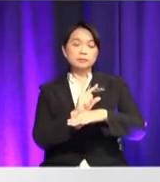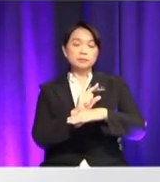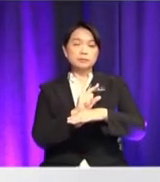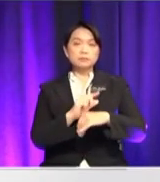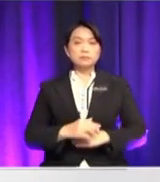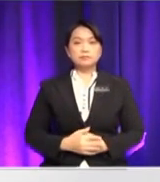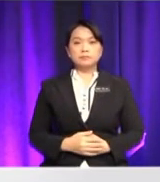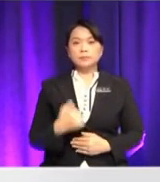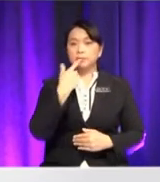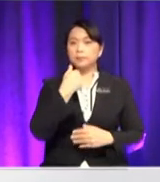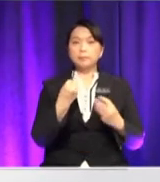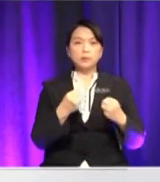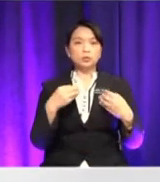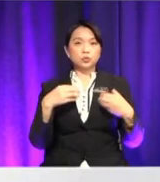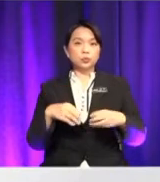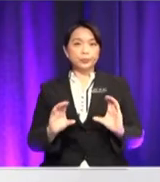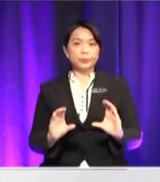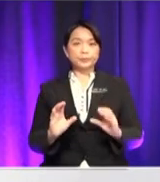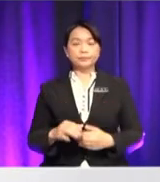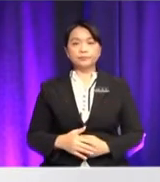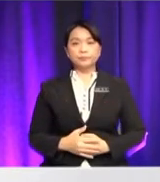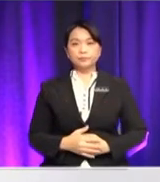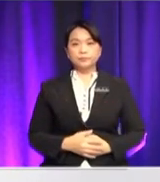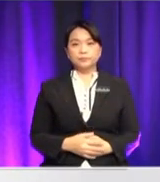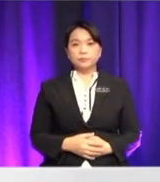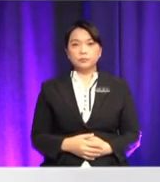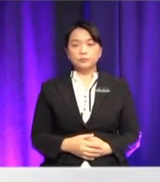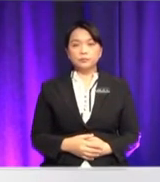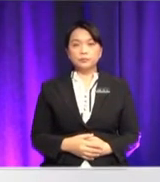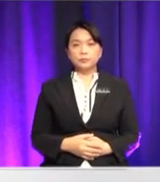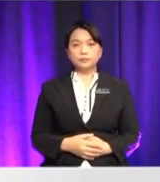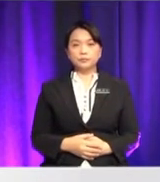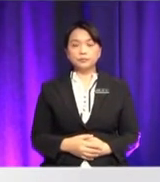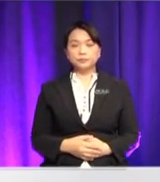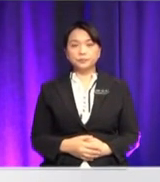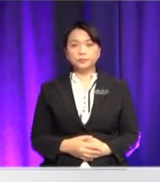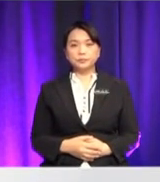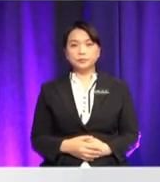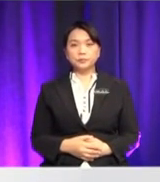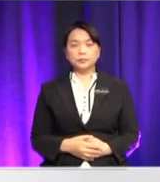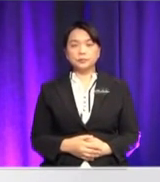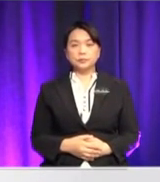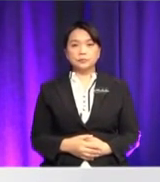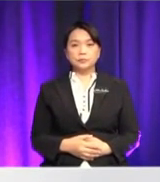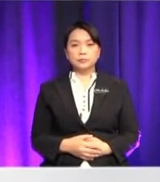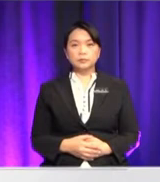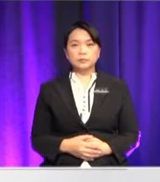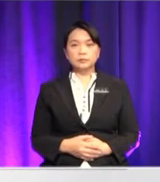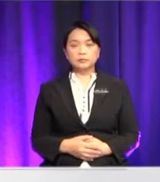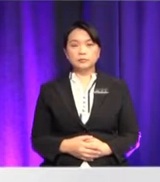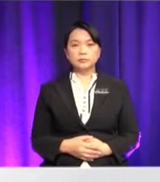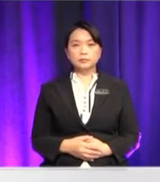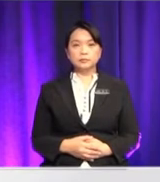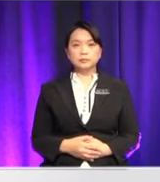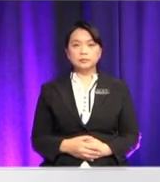Savannah serai antara umpar orang yang bertuah harganya Ironi Apakah konsep muncul lain untuk melukis ataupun